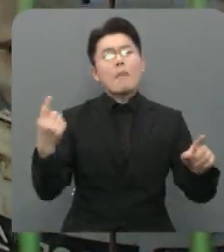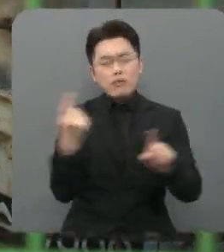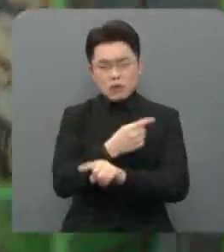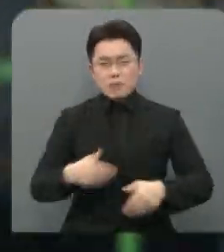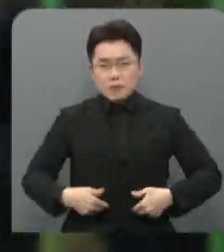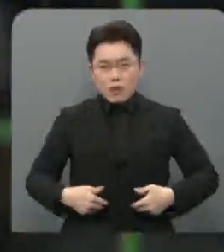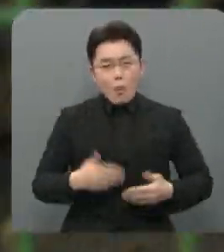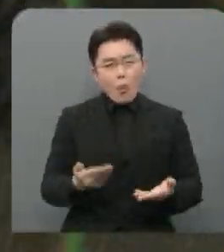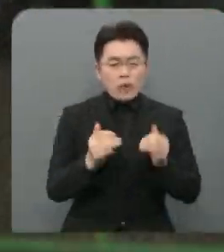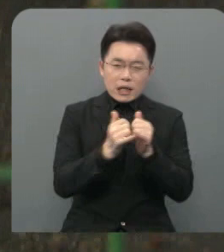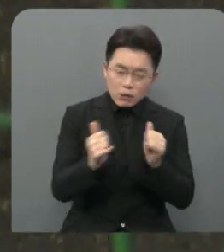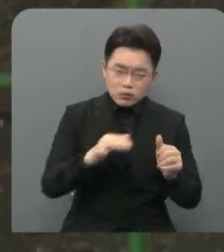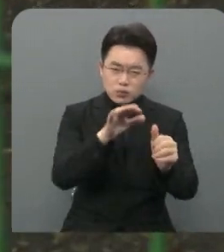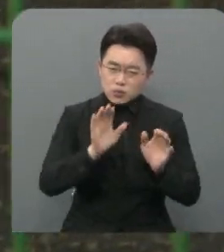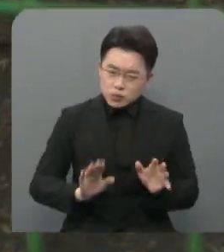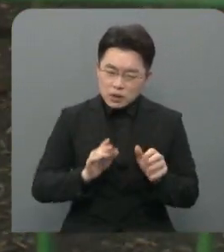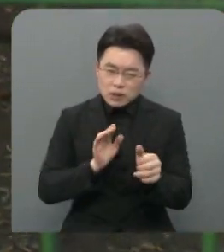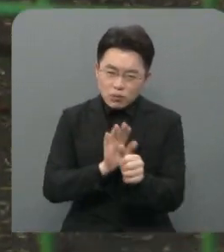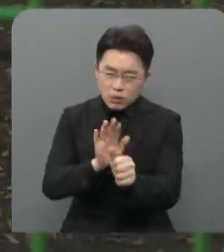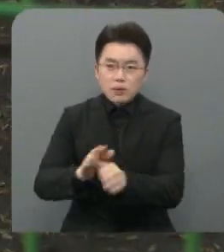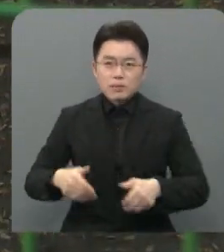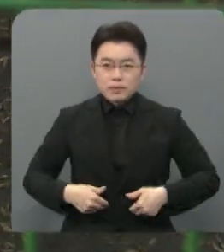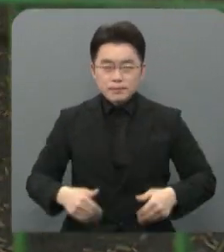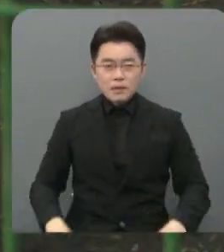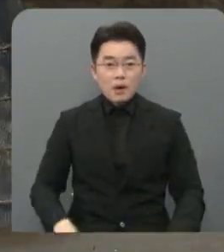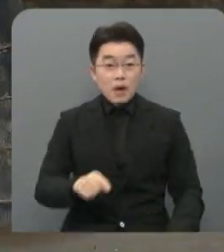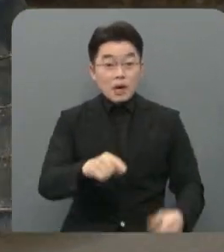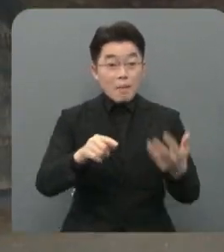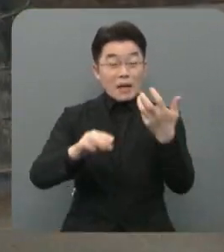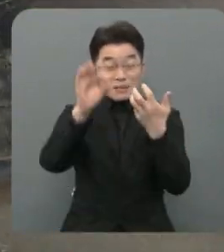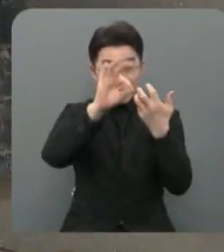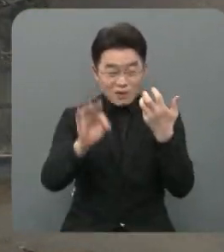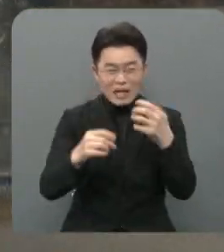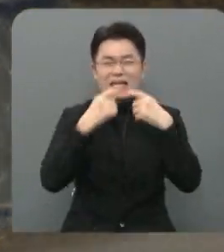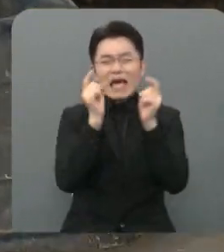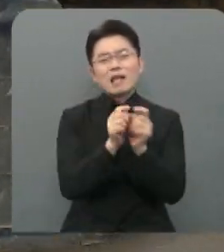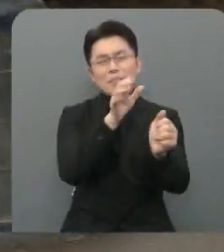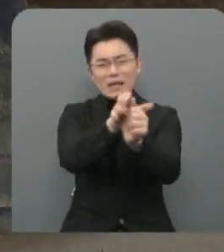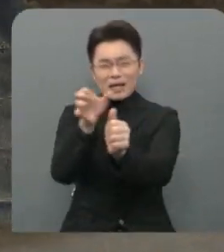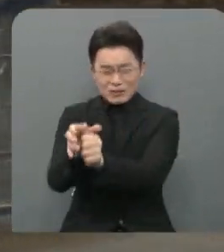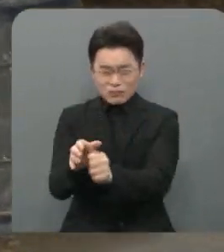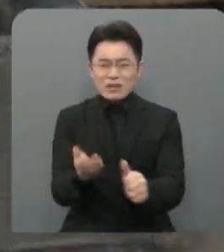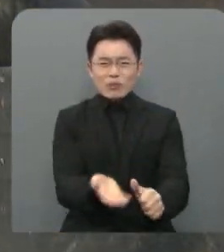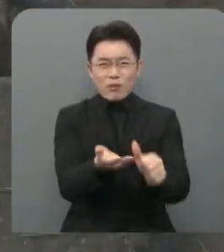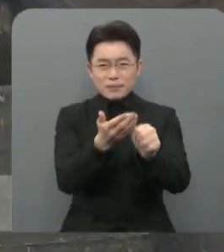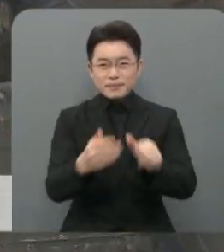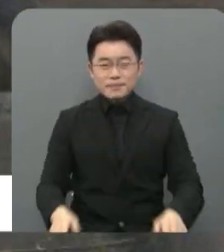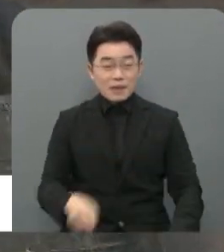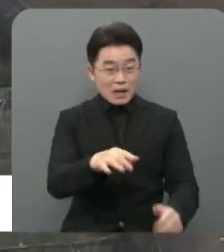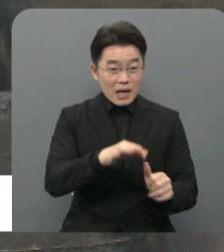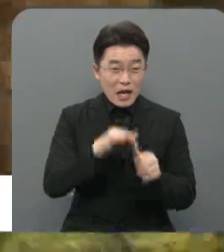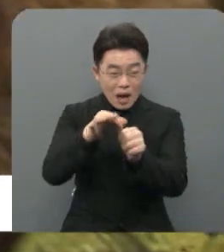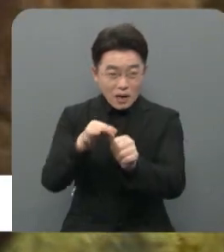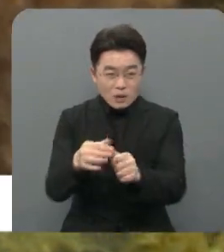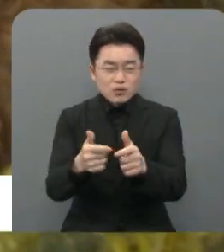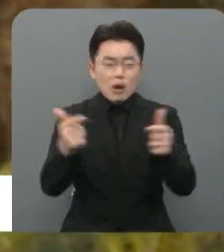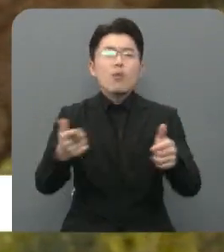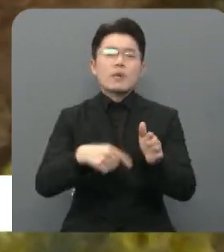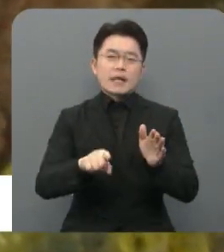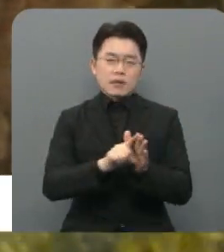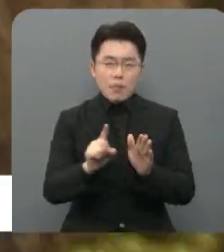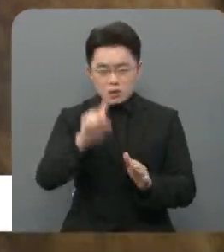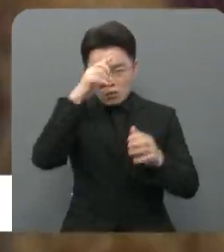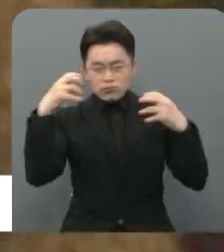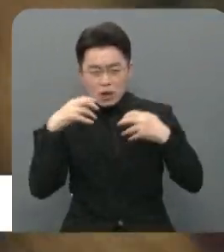전국 유기동물보호소의 80%가 민간 위탁 방식으로 운영되는 상황. 입양 확률을 높이기 위해선 입양 지원과